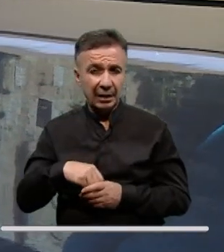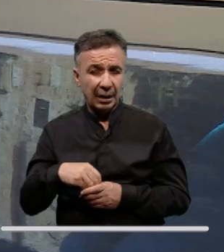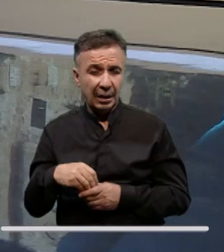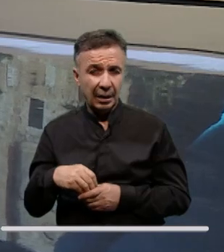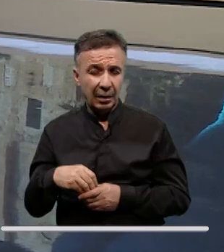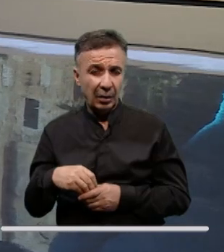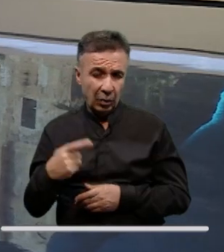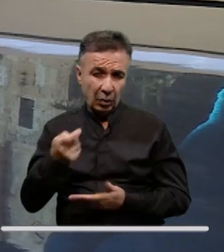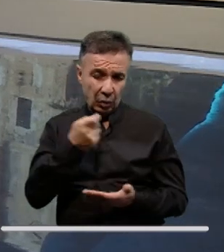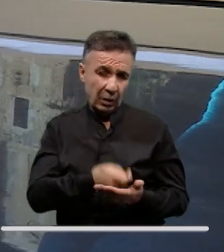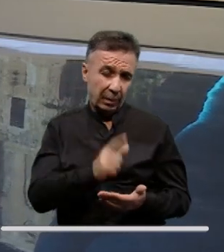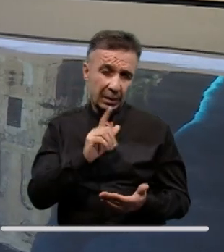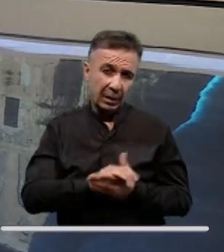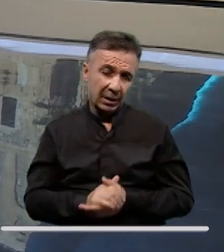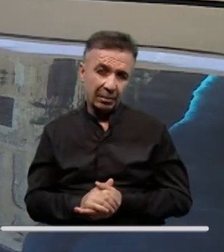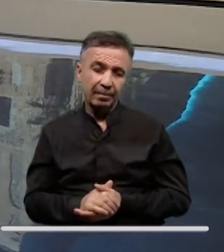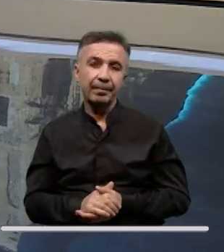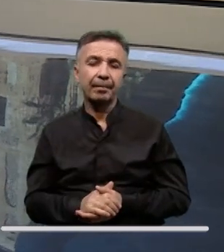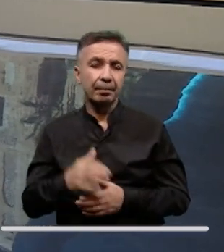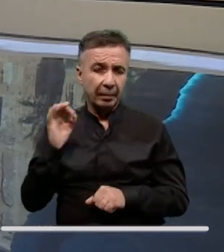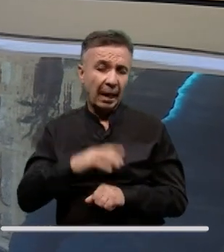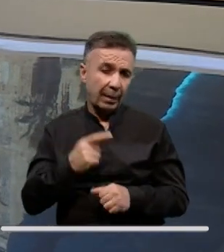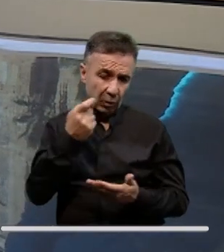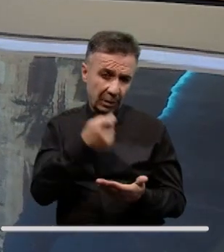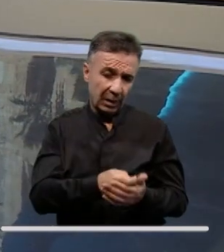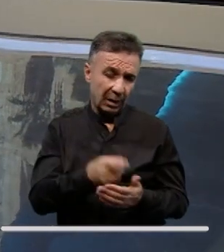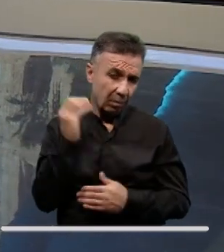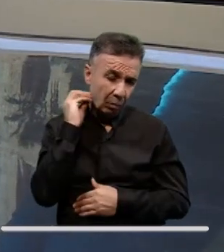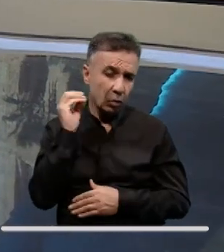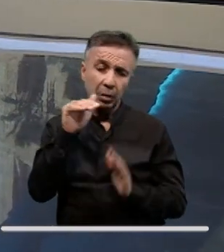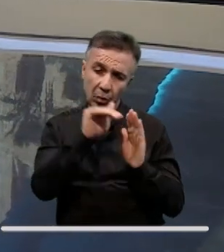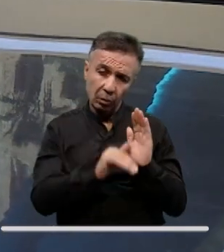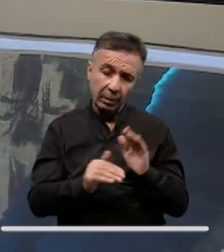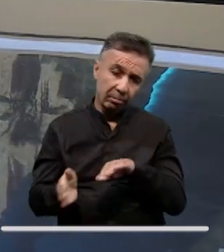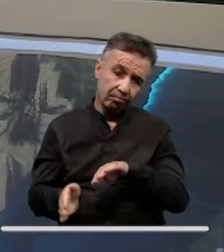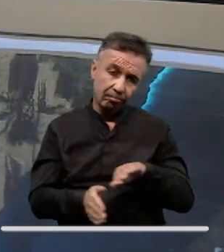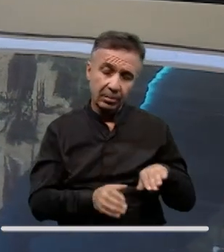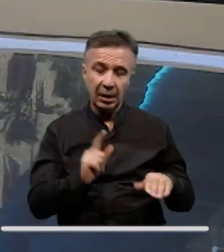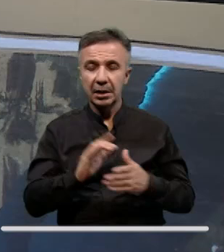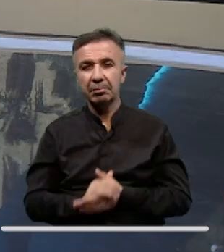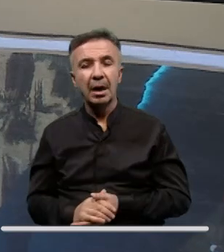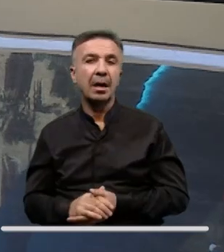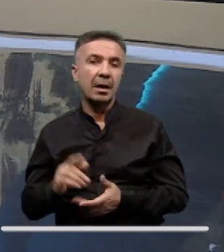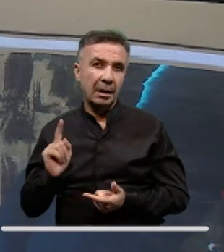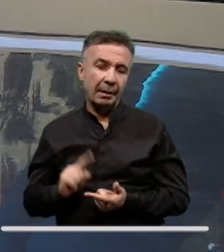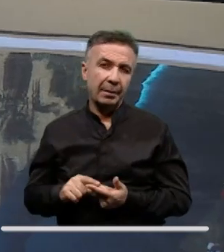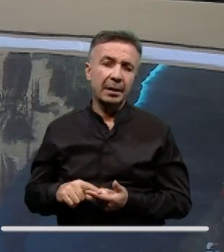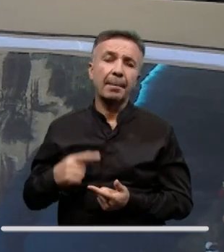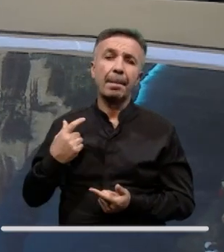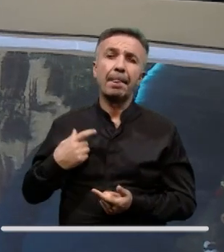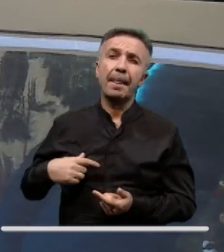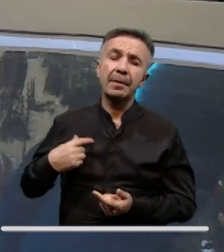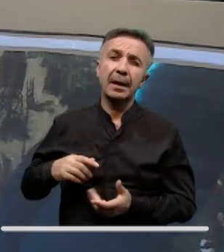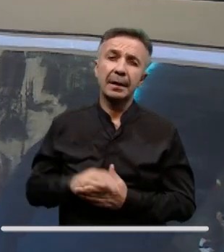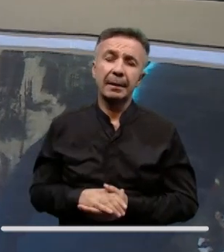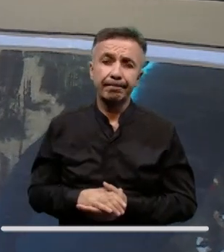birikmiş borç hemen ödenmesi gereken borç bunları zaten düşmemiz gerekiyor Bir de özellikle Eee